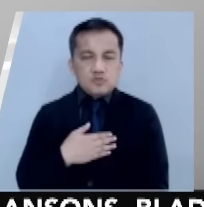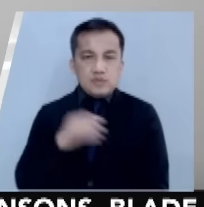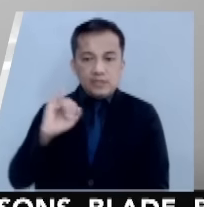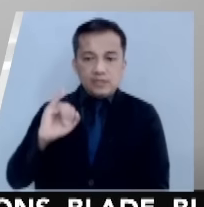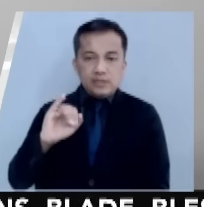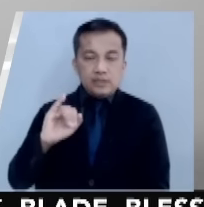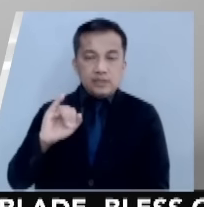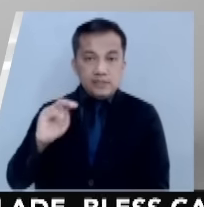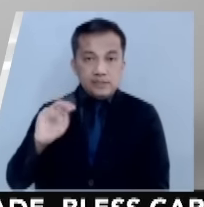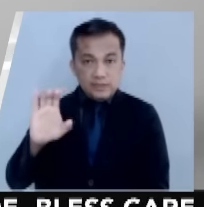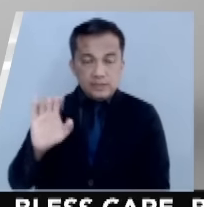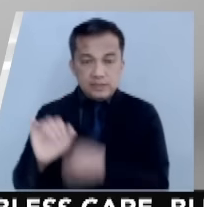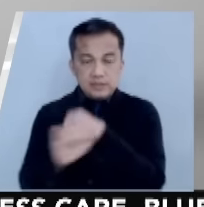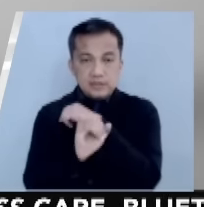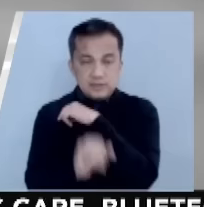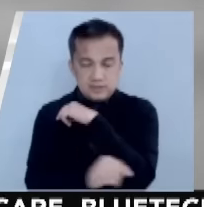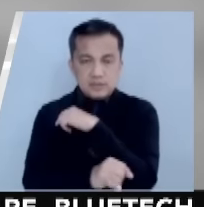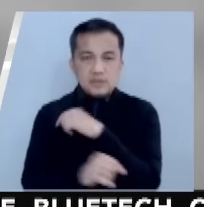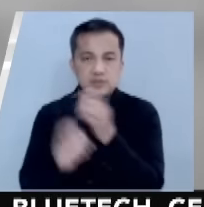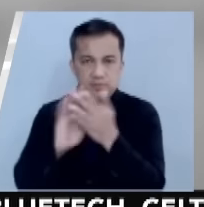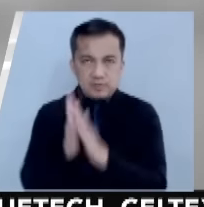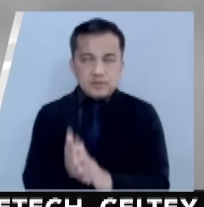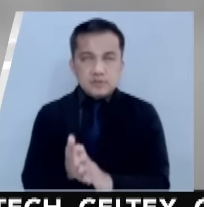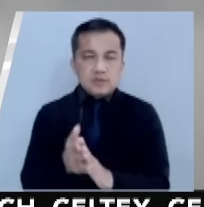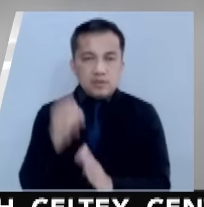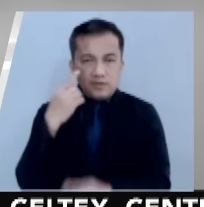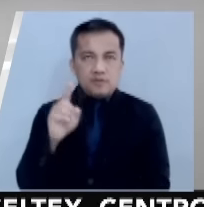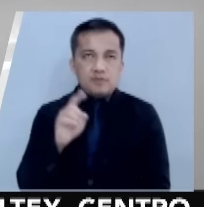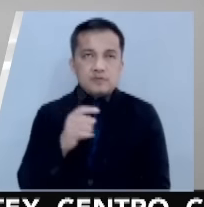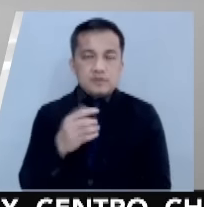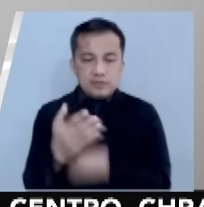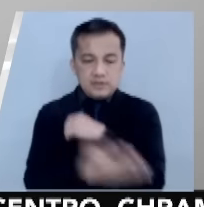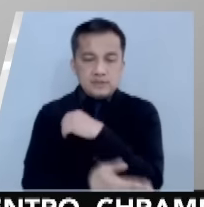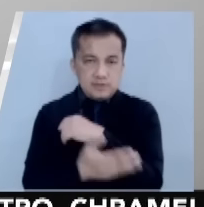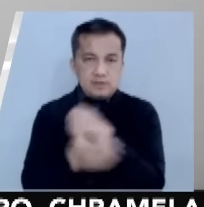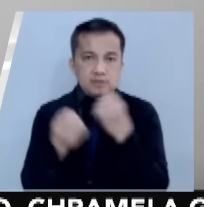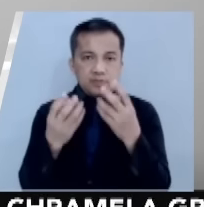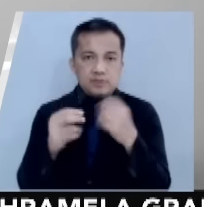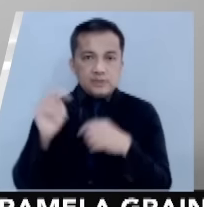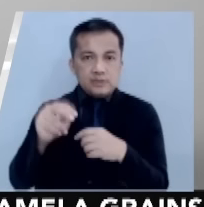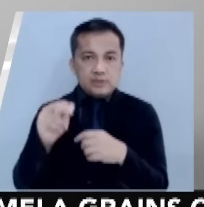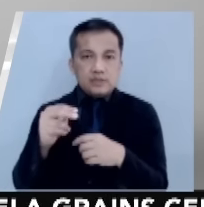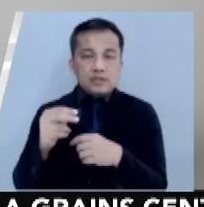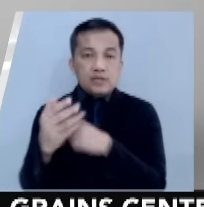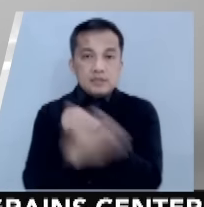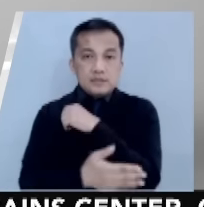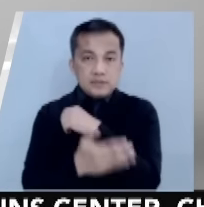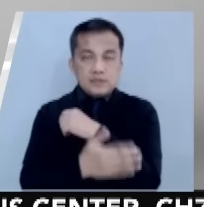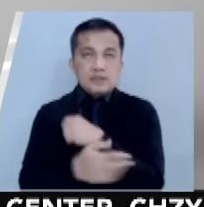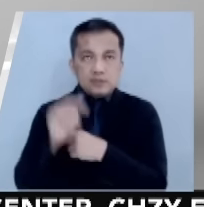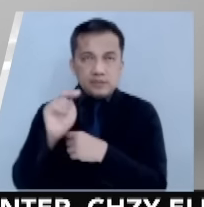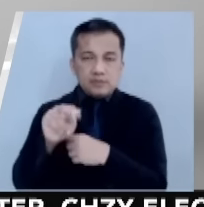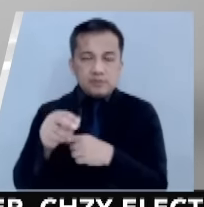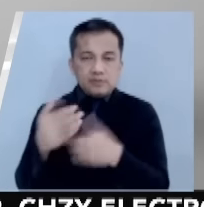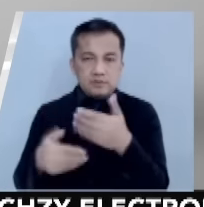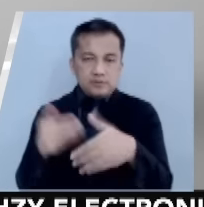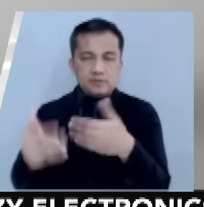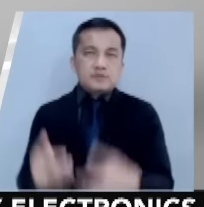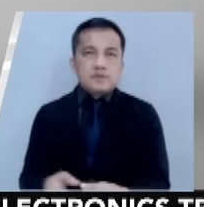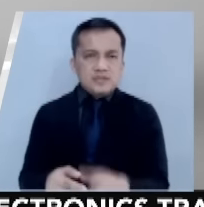sa kapayapaan at kapakanan ng ating bansa. Mas marami pa raw pangangailangan ng ating bansa ang dapat maasikaso at hindi raw